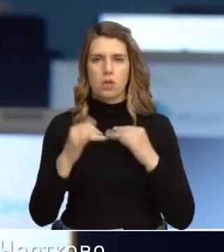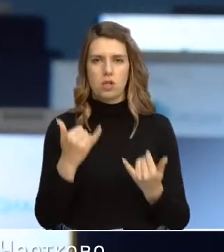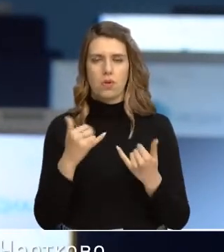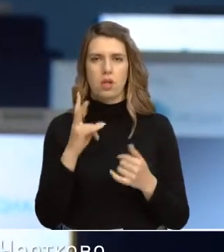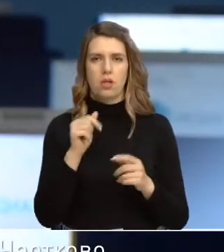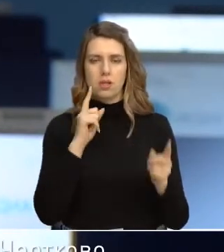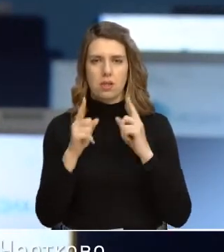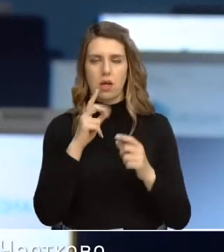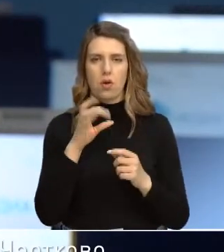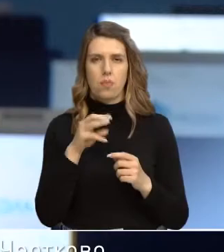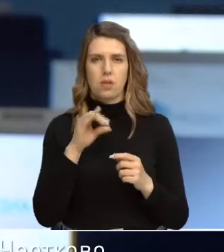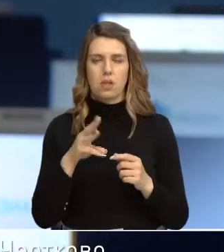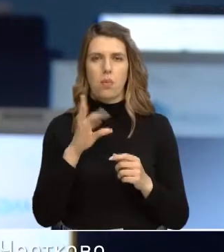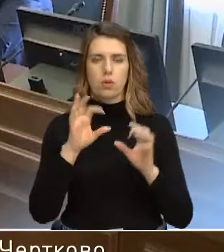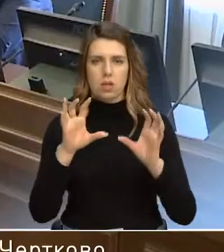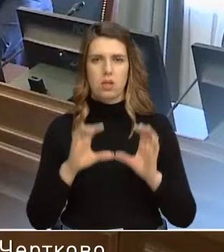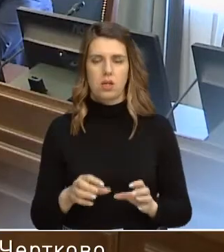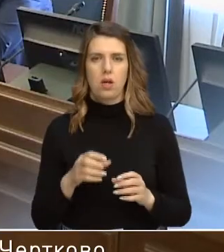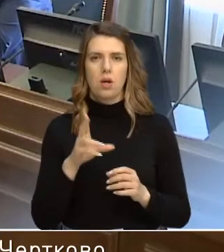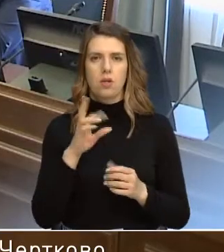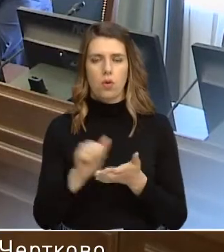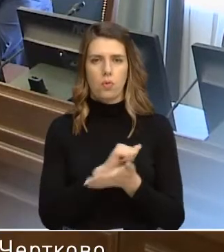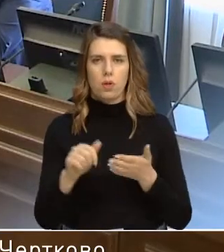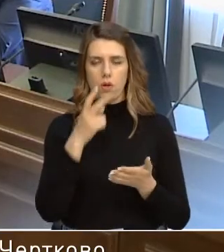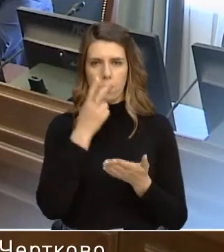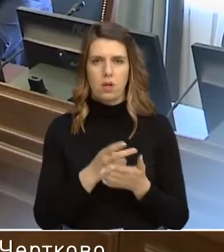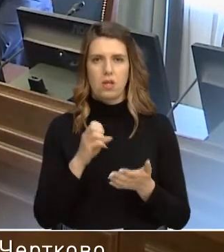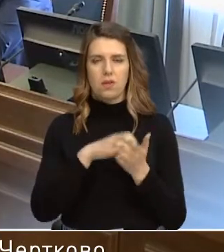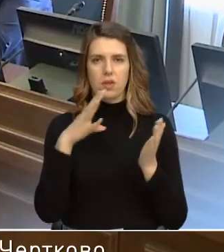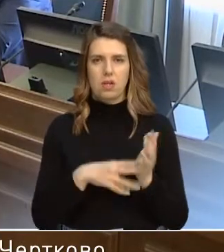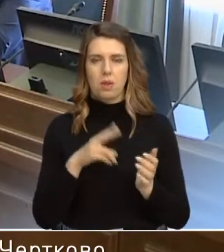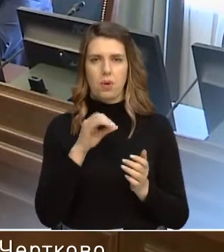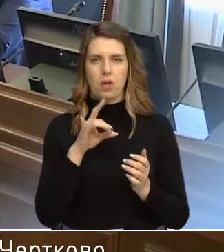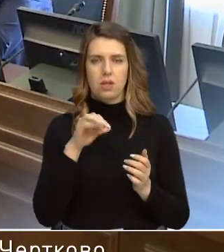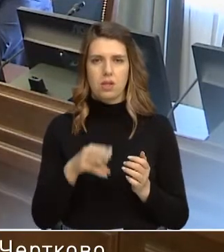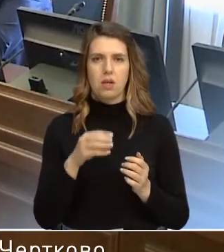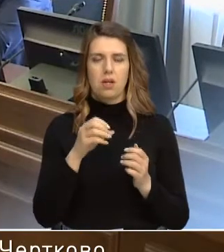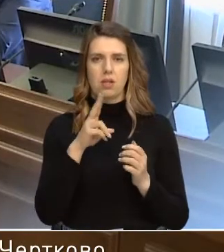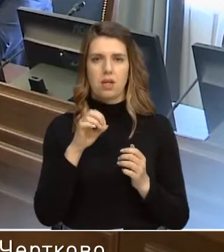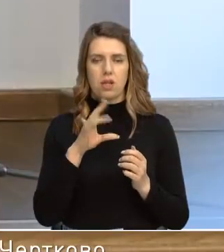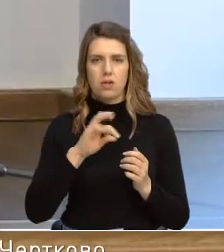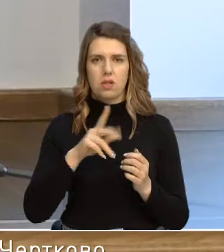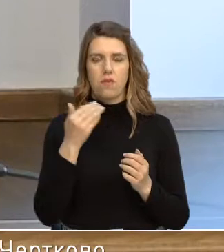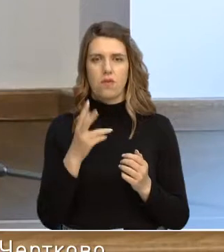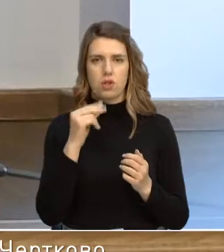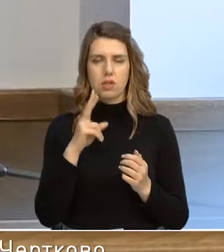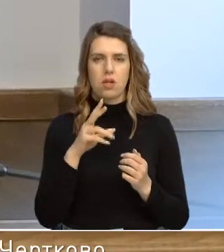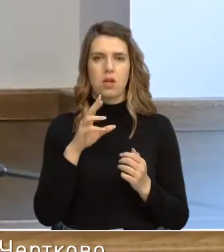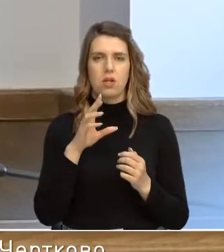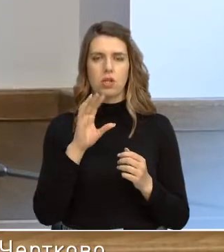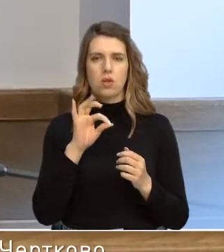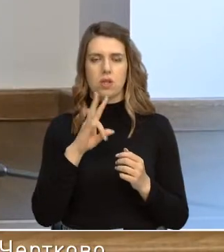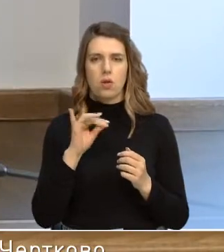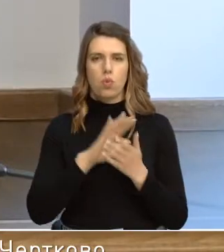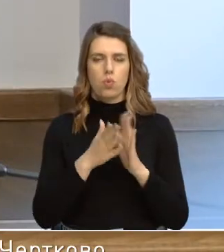сегодня на заседании Комитета по законодательству. В документе определены 19 приоритетных направлений деятельности. В их числе создание